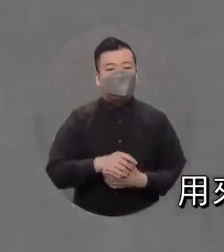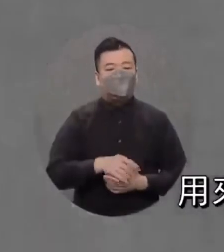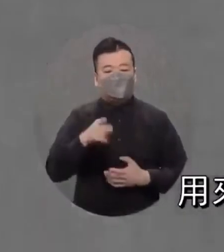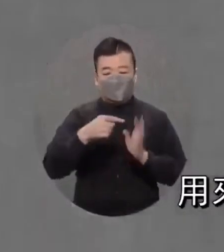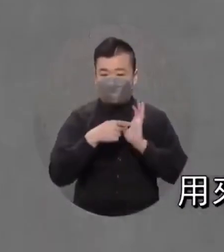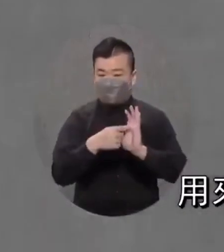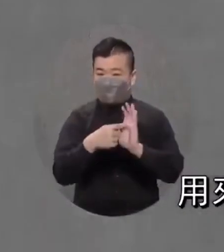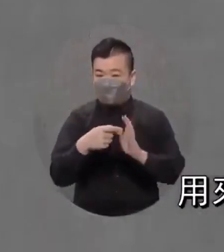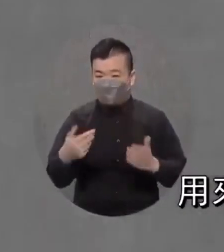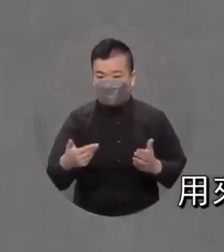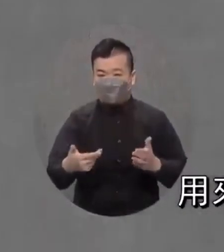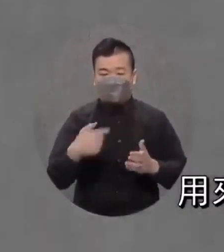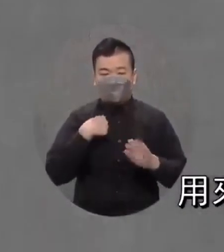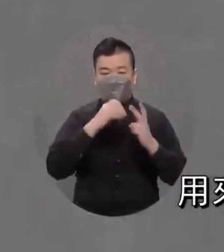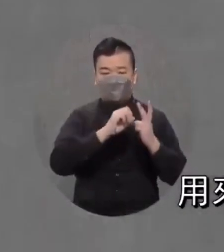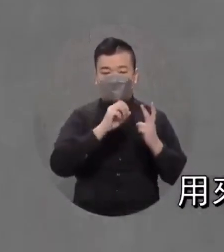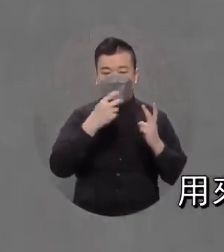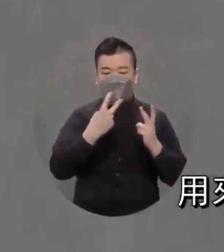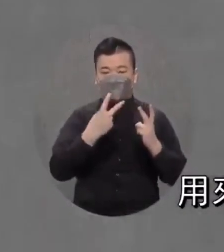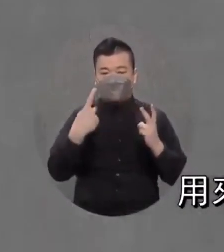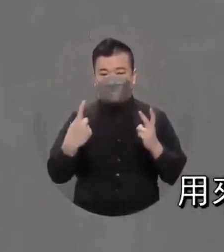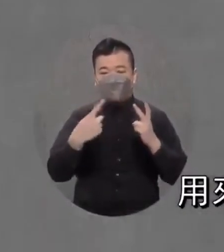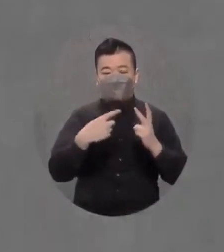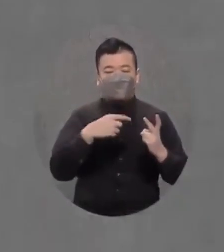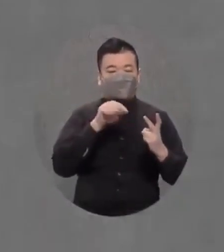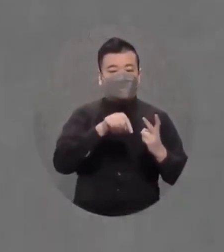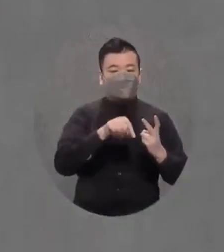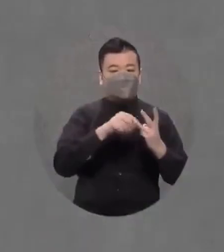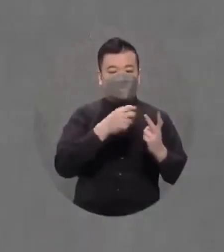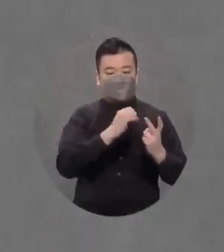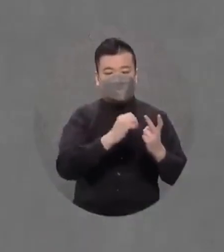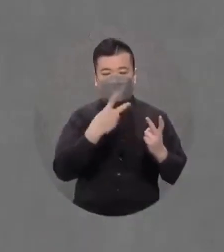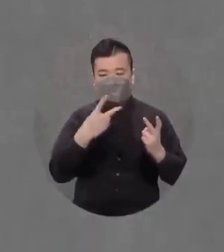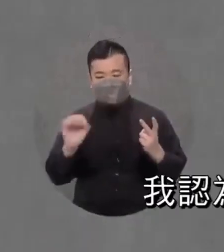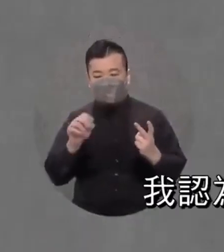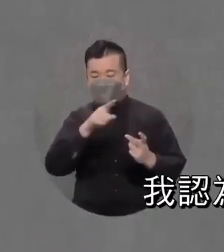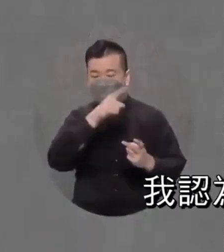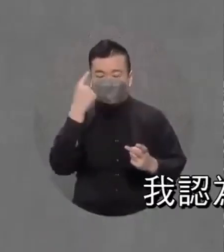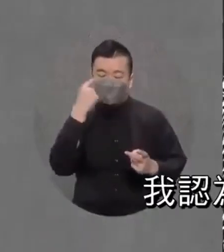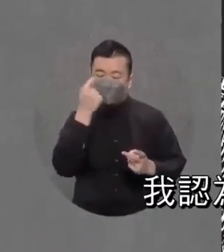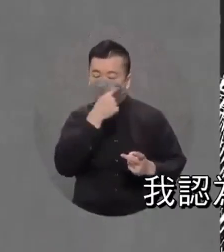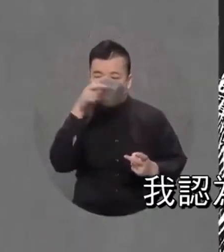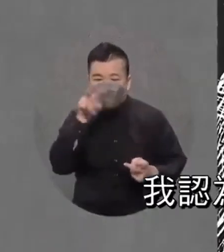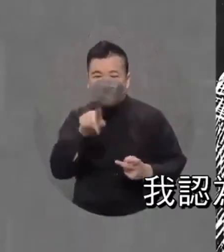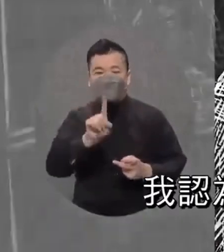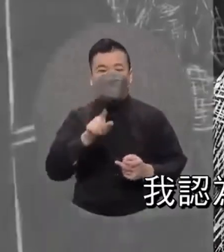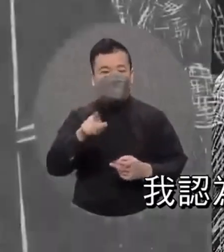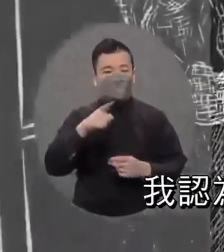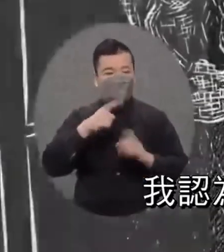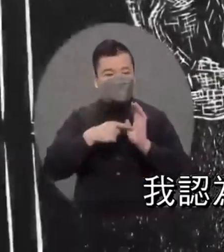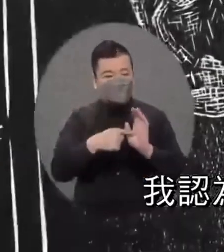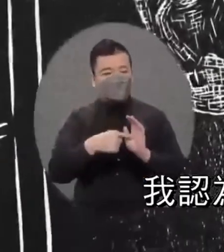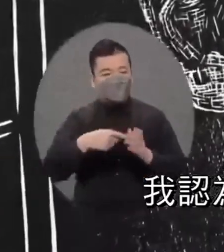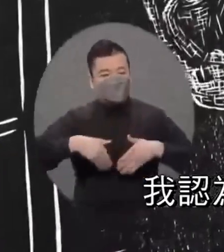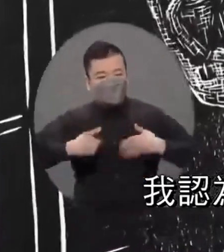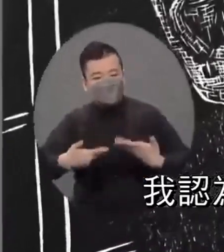現在我們在2020-2021年的他看到的東西在這裡。我想這個是一個再傳譯展示他